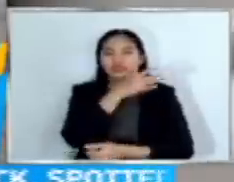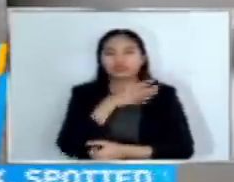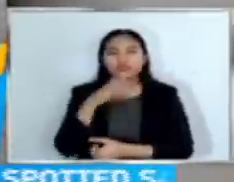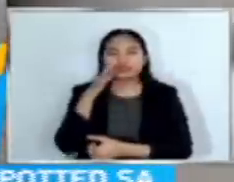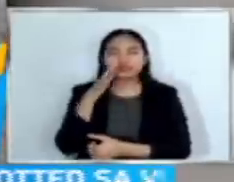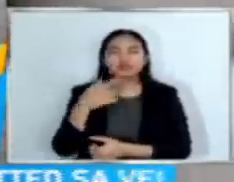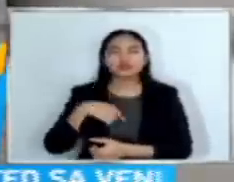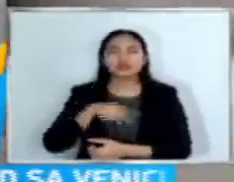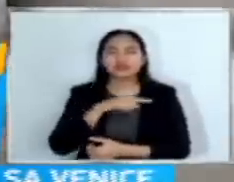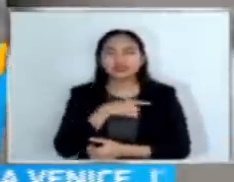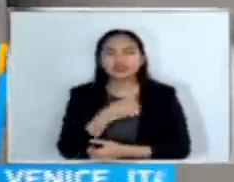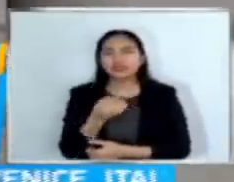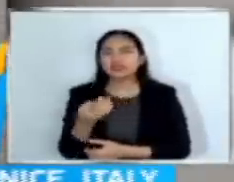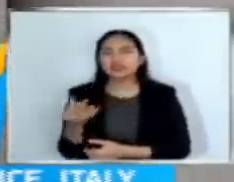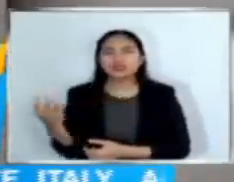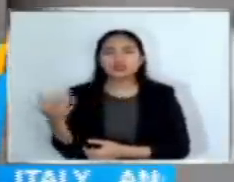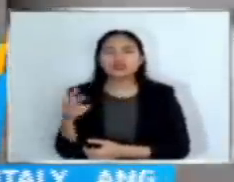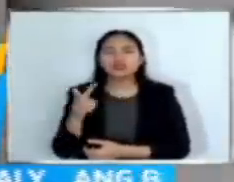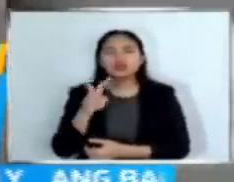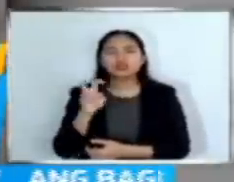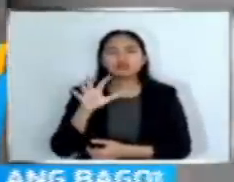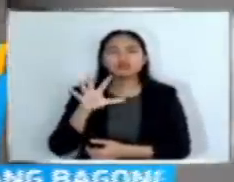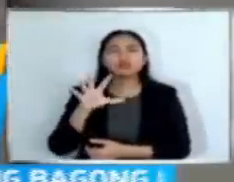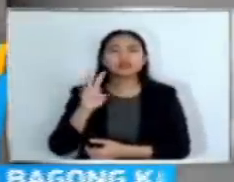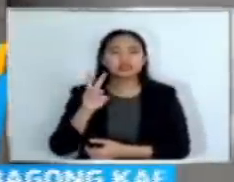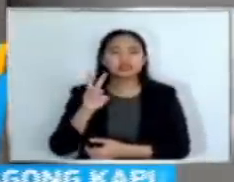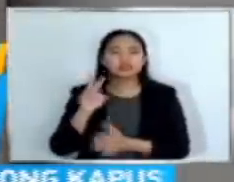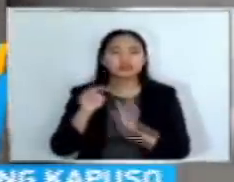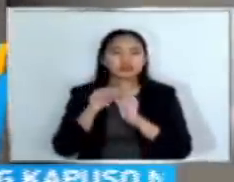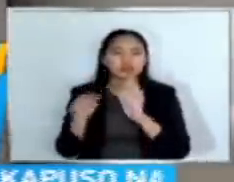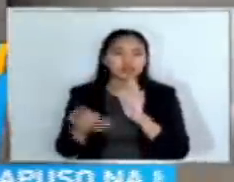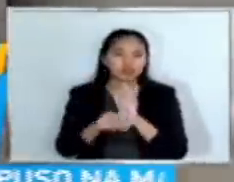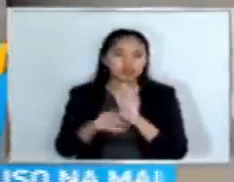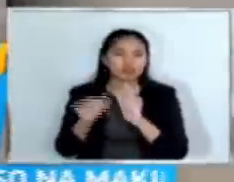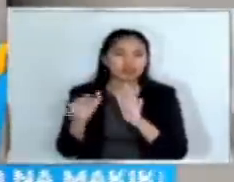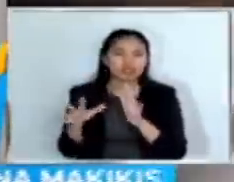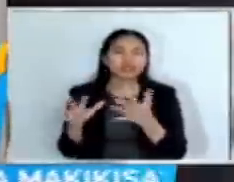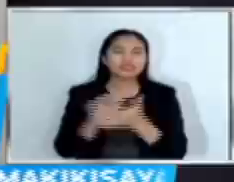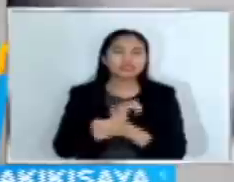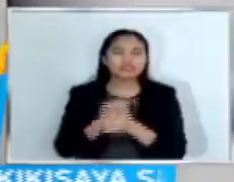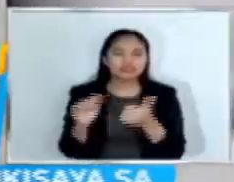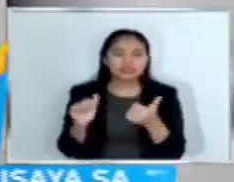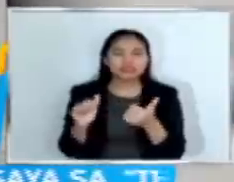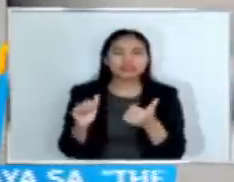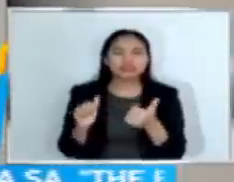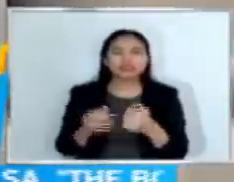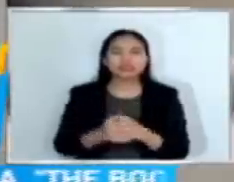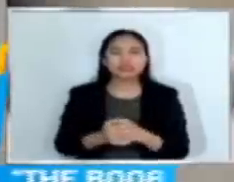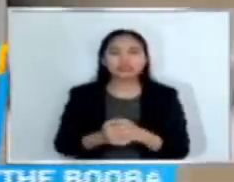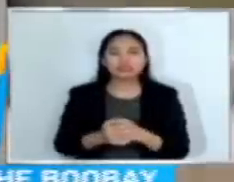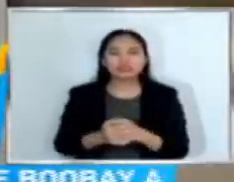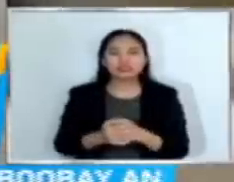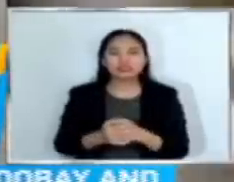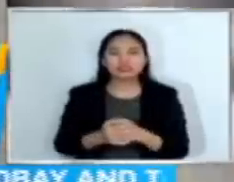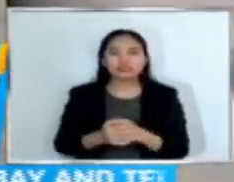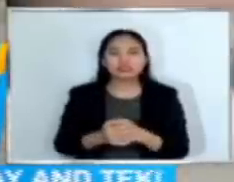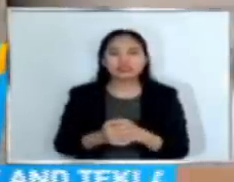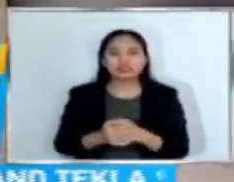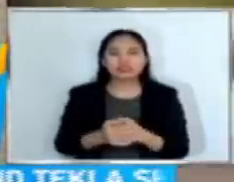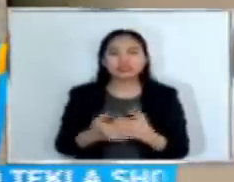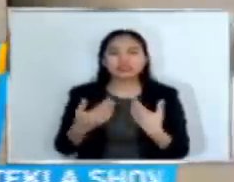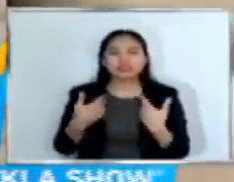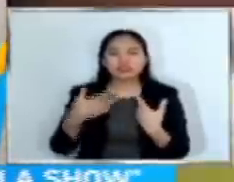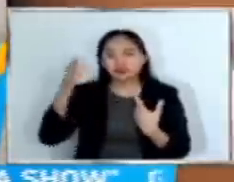ay 256 million pesos worth of damages of crops, livestock and poultry, fisheries